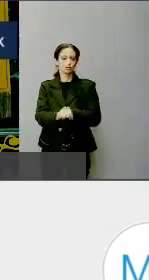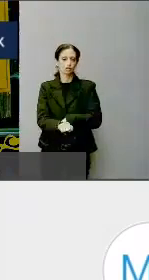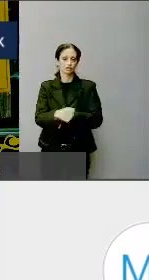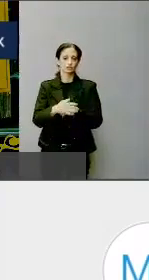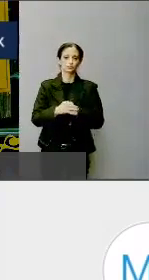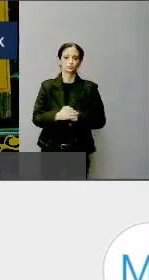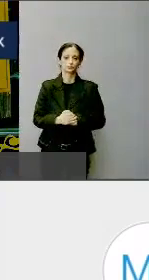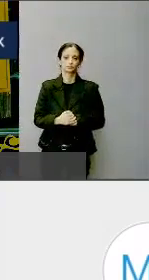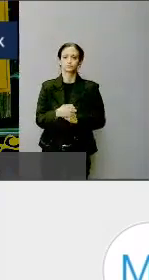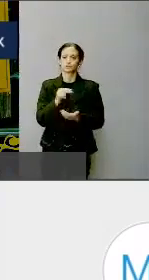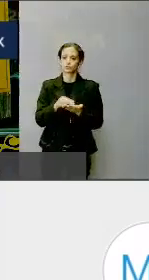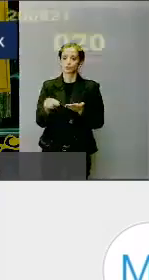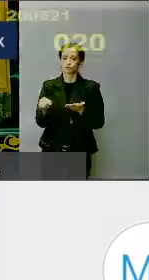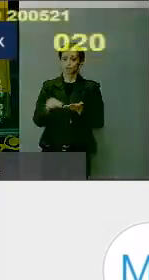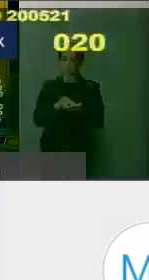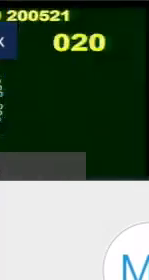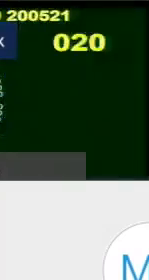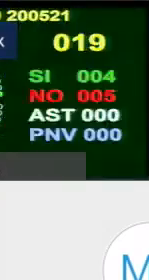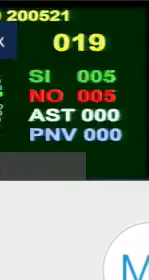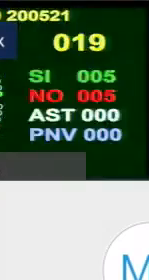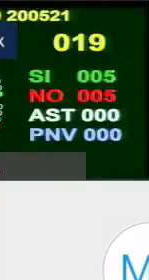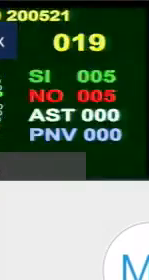si vota